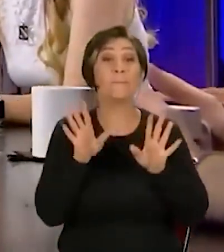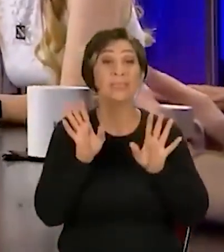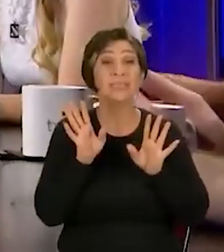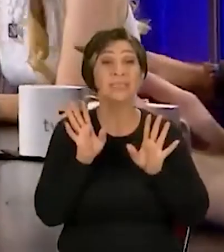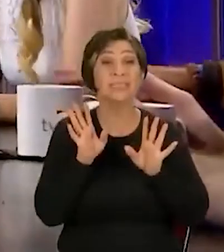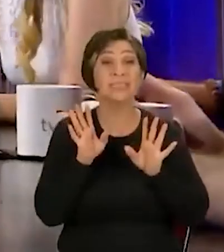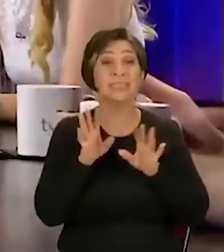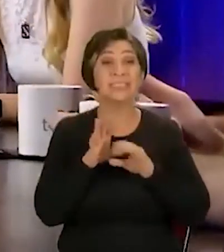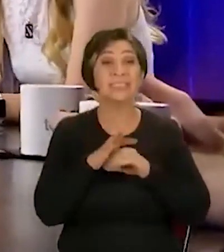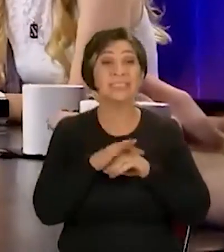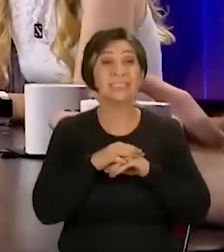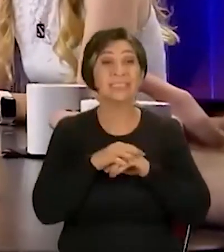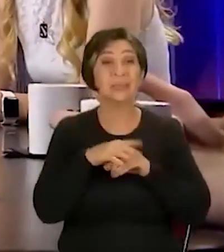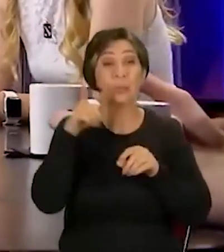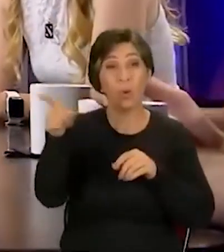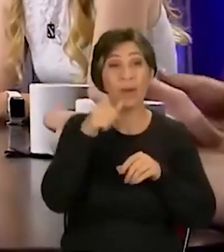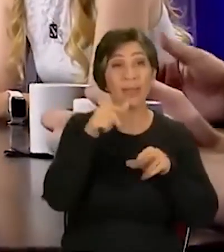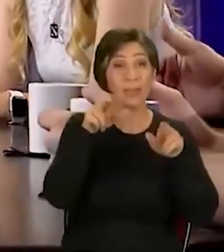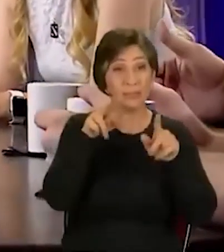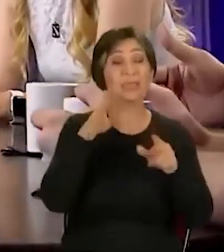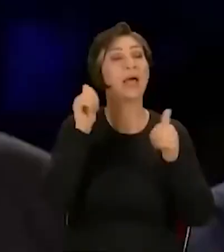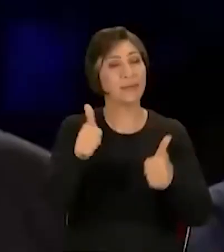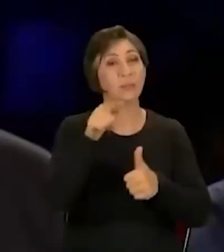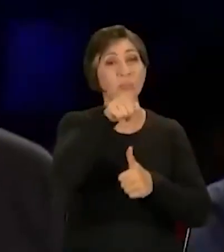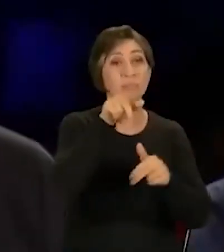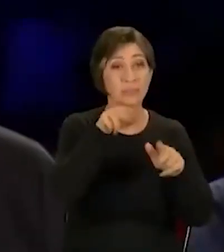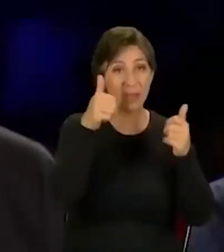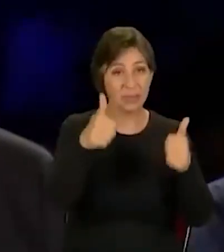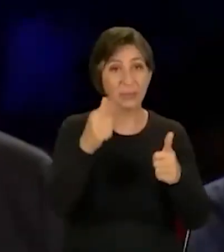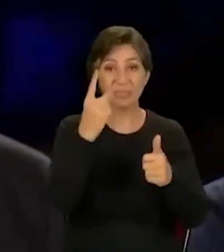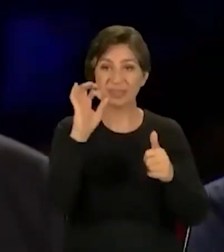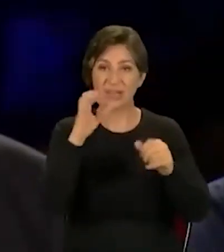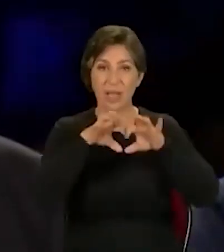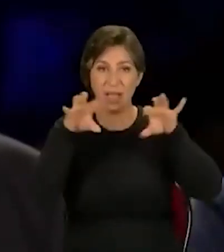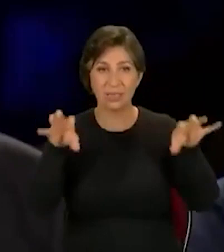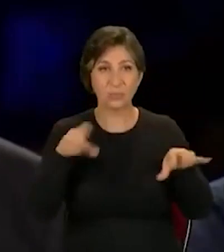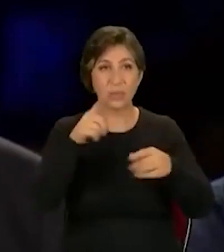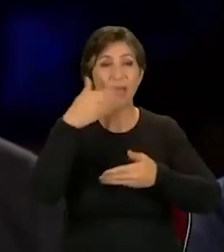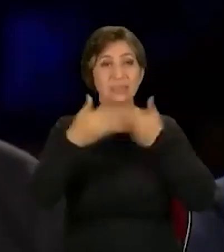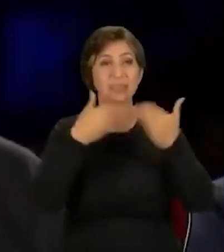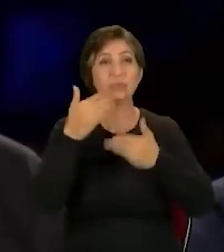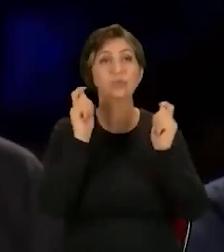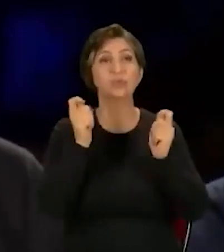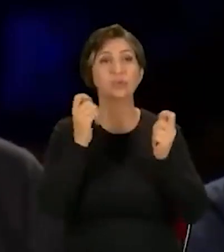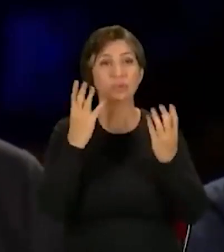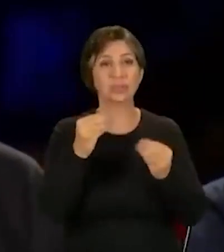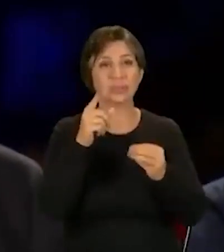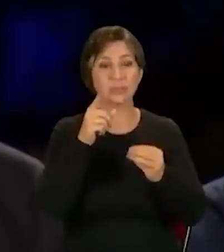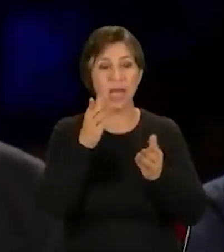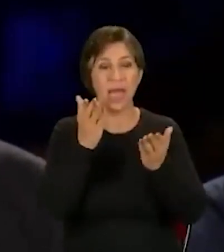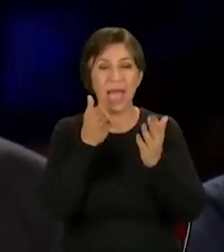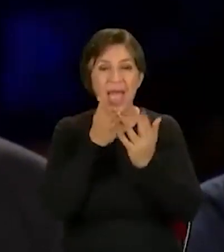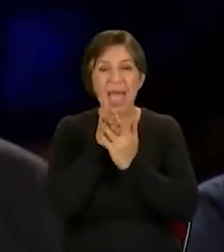Şöyle yapalım. Yani ben burada bir şey söylemem gibisi, lazım. Okay, senin gibisi tamam. 1-0 olarak ayırırsanız bunu evet. tarif etmekte zorlanacaksınız. Şimdi bu ara değerler